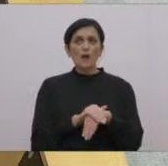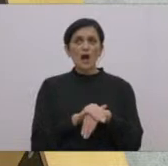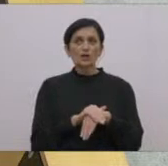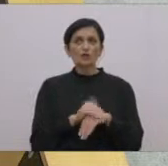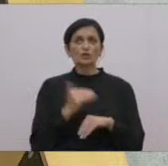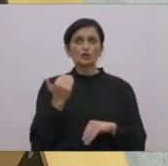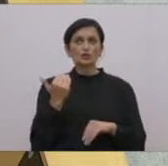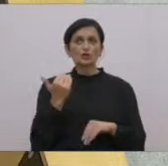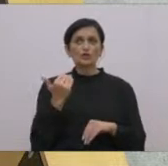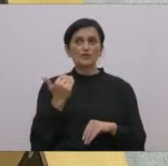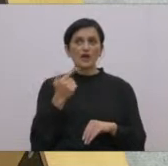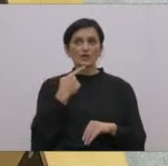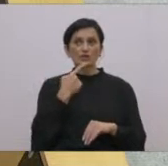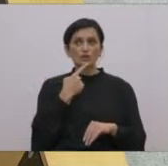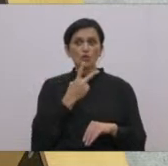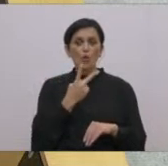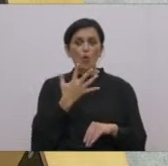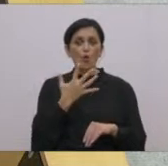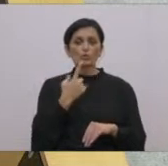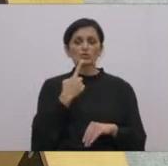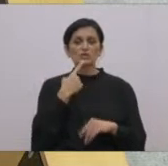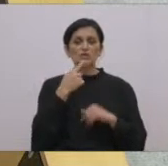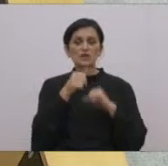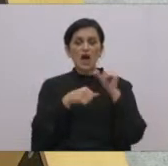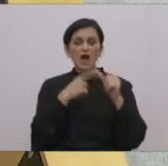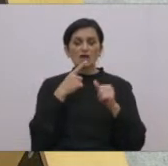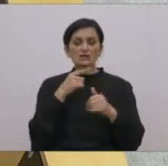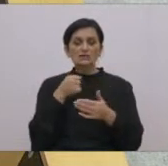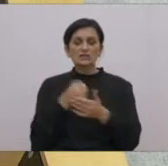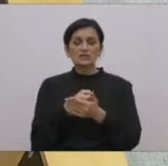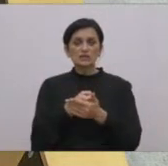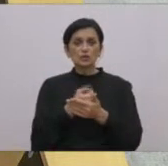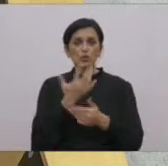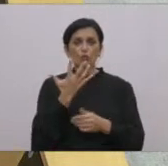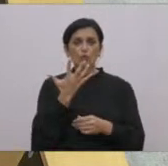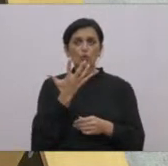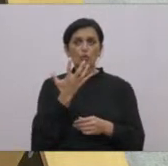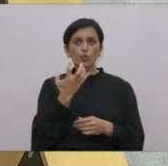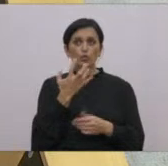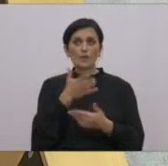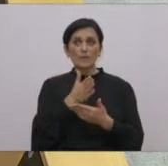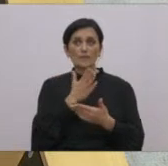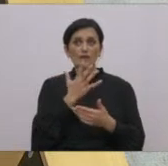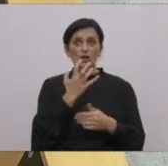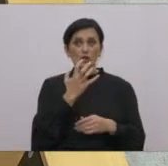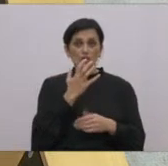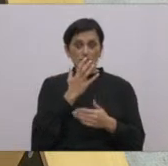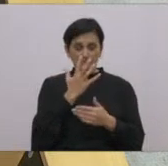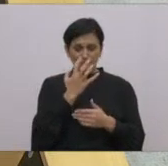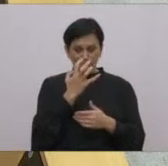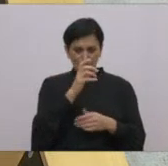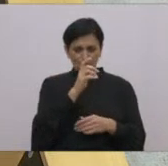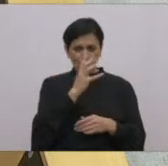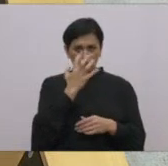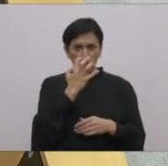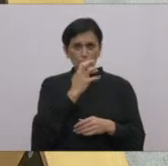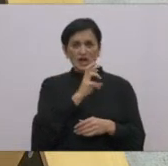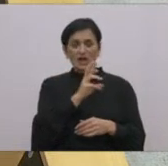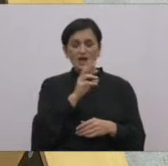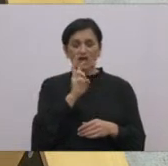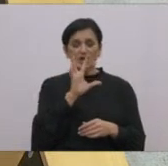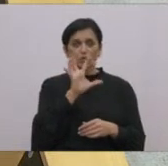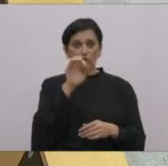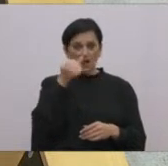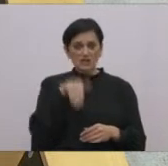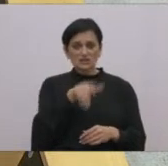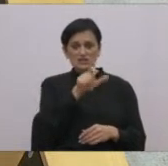თქვენ ახსენეთ 25 წლამდე წყალმომარაგება უკვე 500 მილიონ ადამიანისთვის გაიზრდება ხელმისაწვდომობა